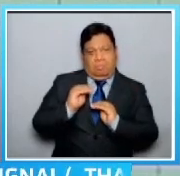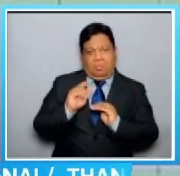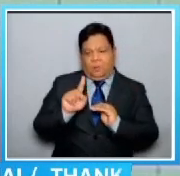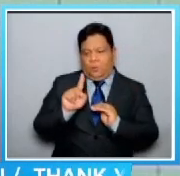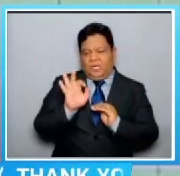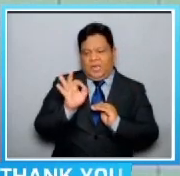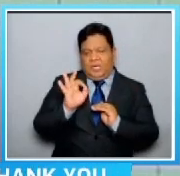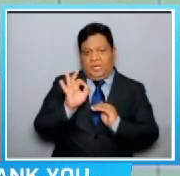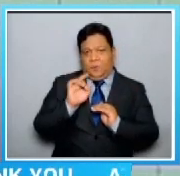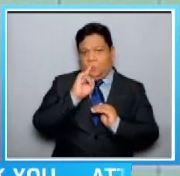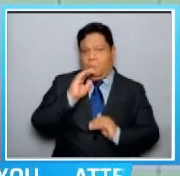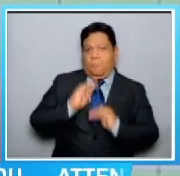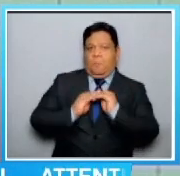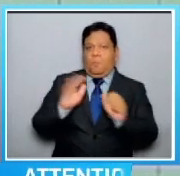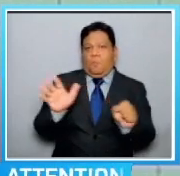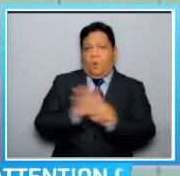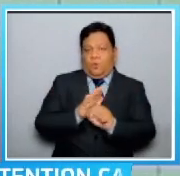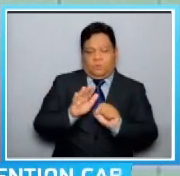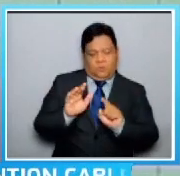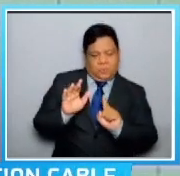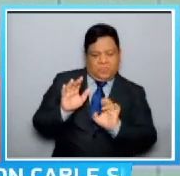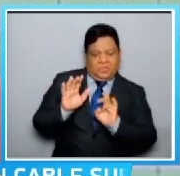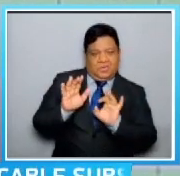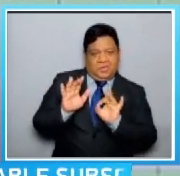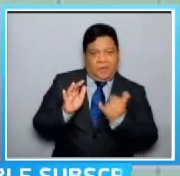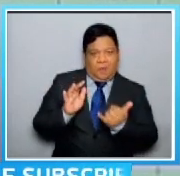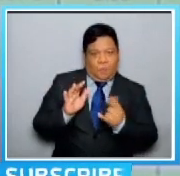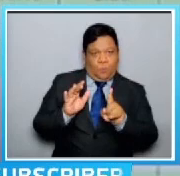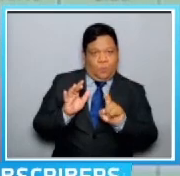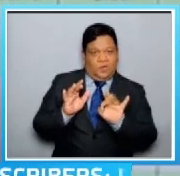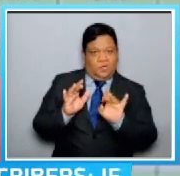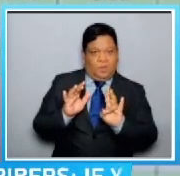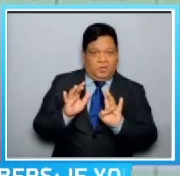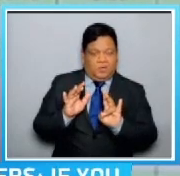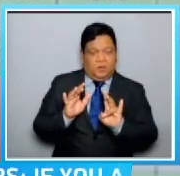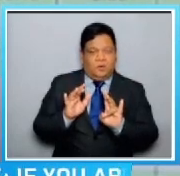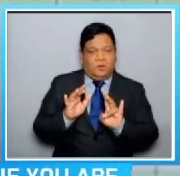2.77 meters na lang difference niya. So ganun din yung Magat